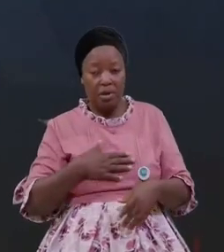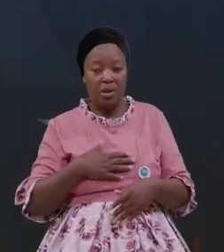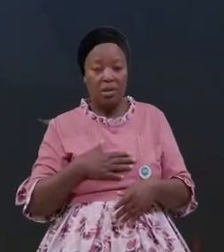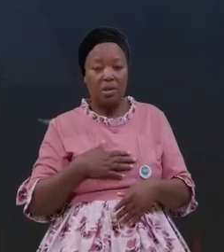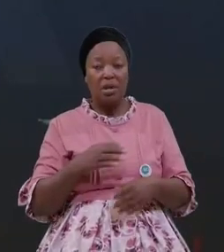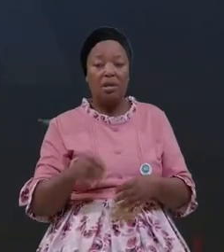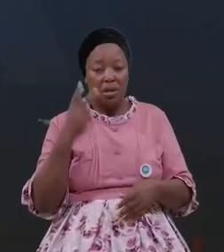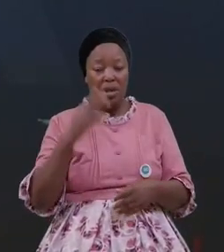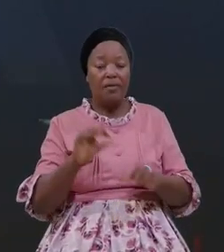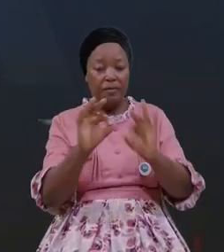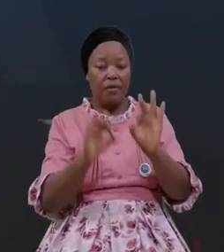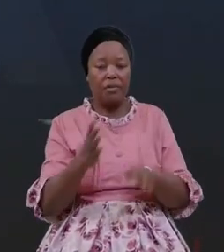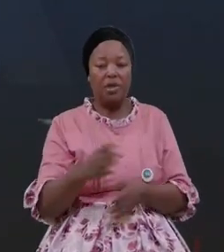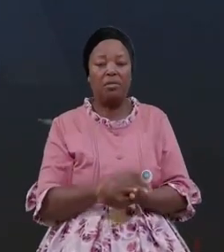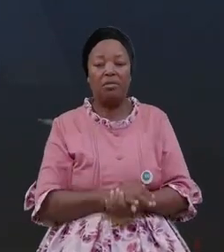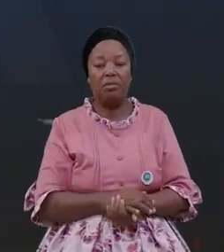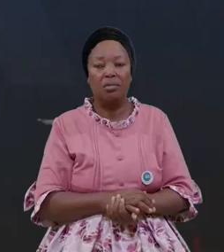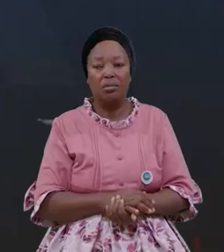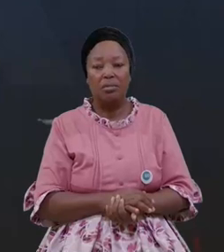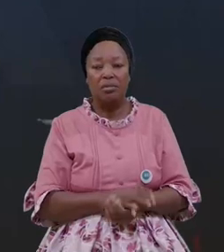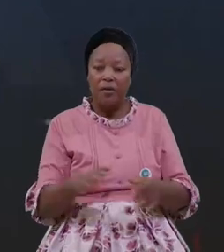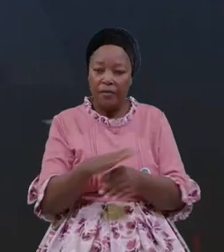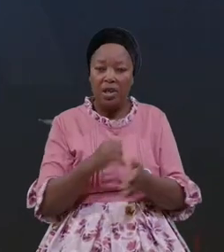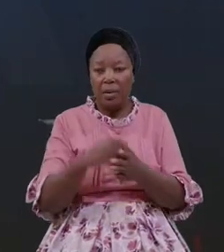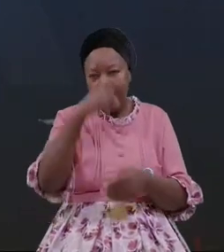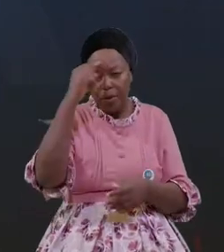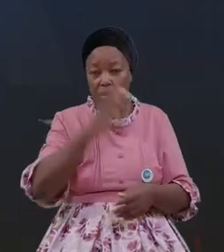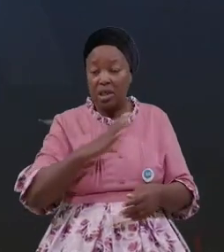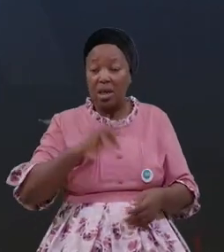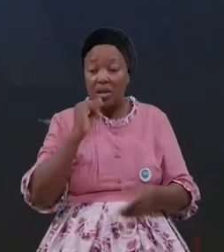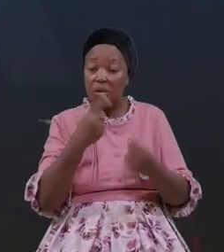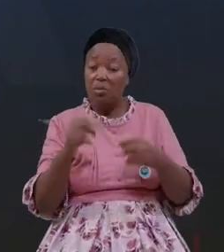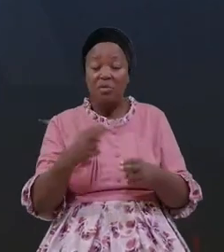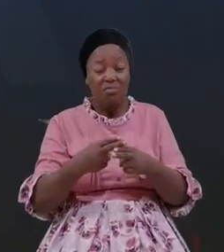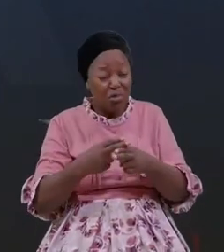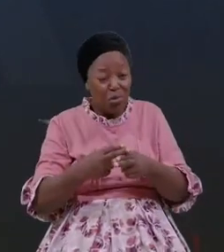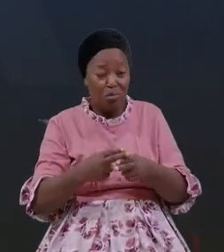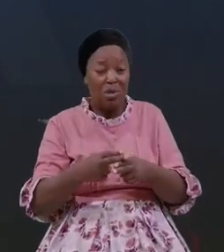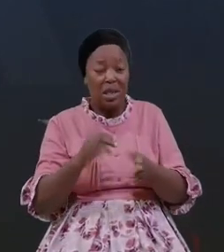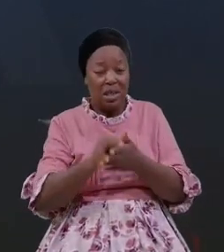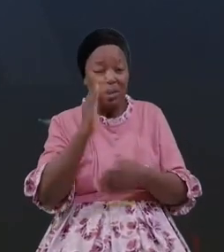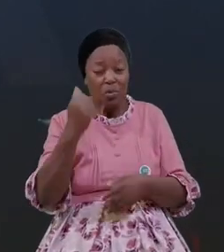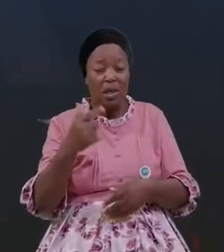pour ceux qui sont en ligne il y a un lien qui s'affiche au bas de l'écran qui